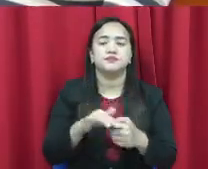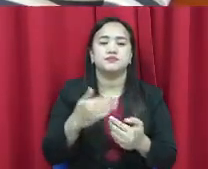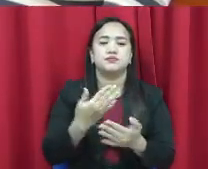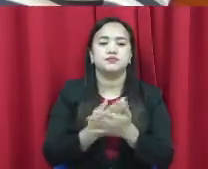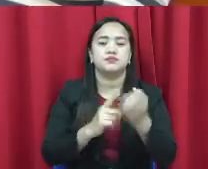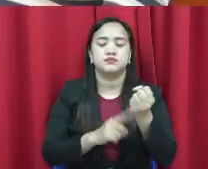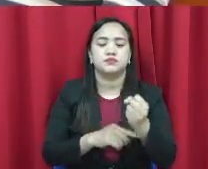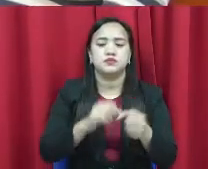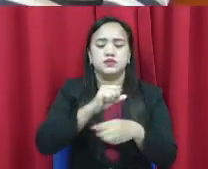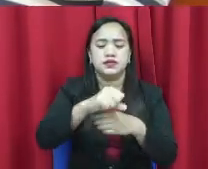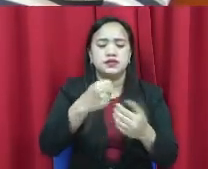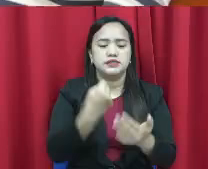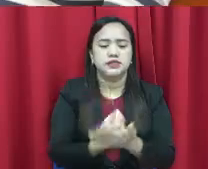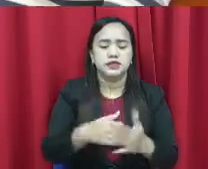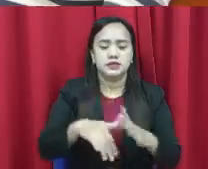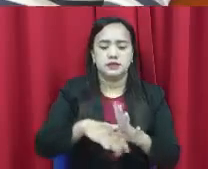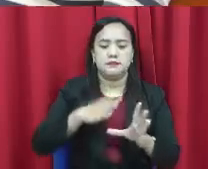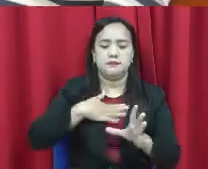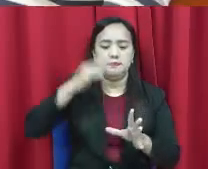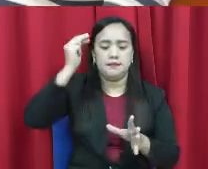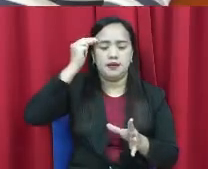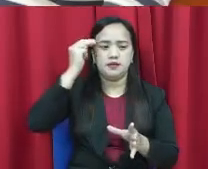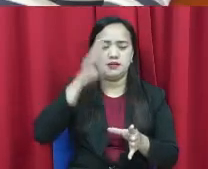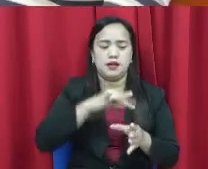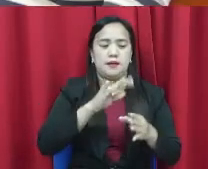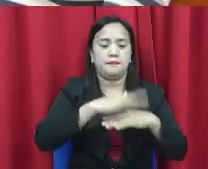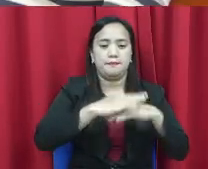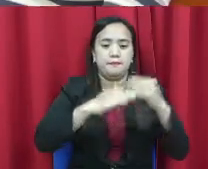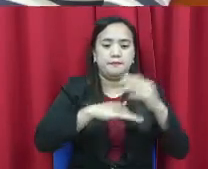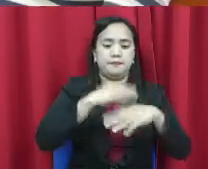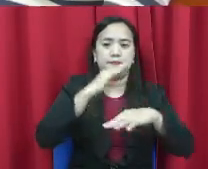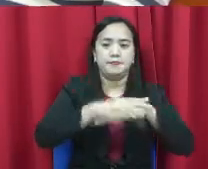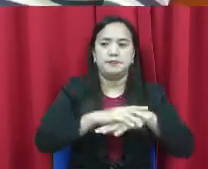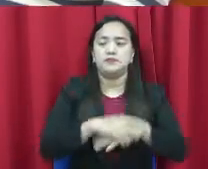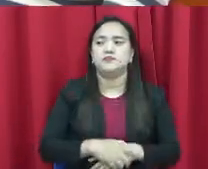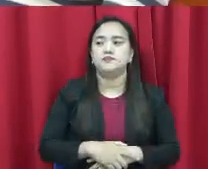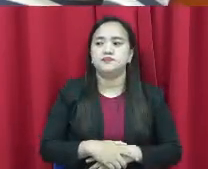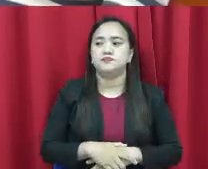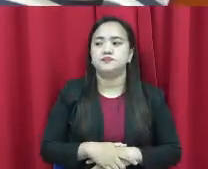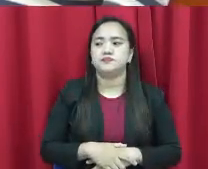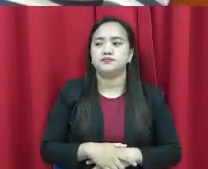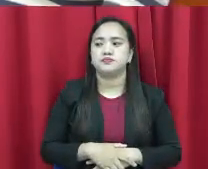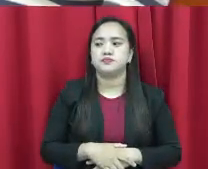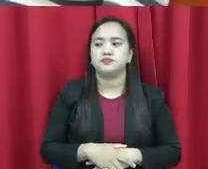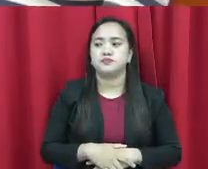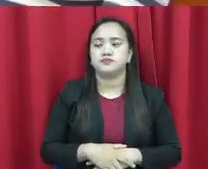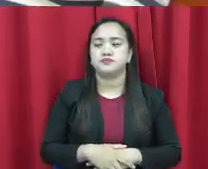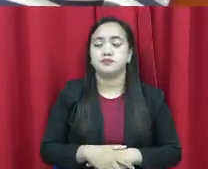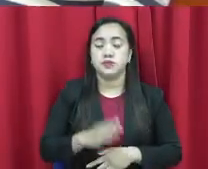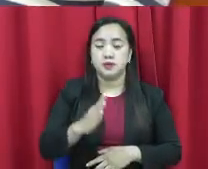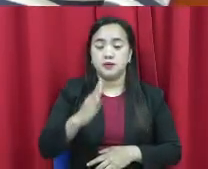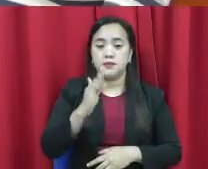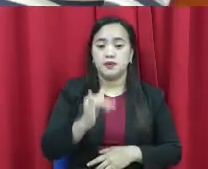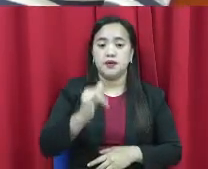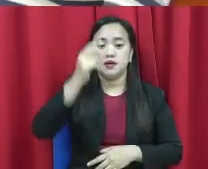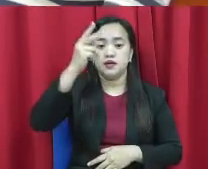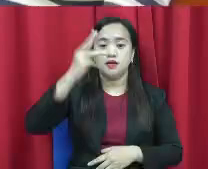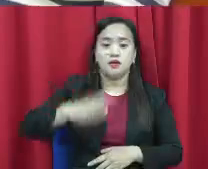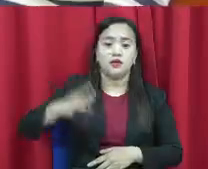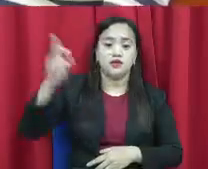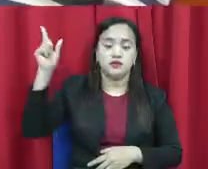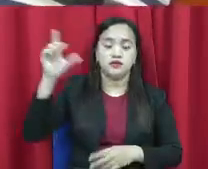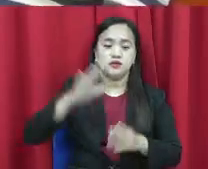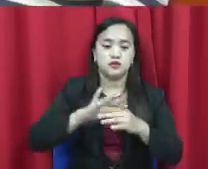isinet ko na sa mind ko at gumawa na ako ng decisyon na ah susundin ko at by the grace of God ay yan ang